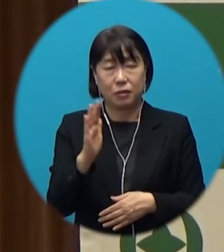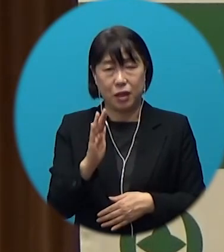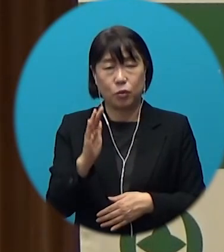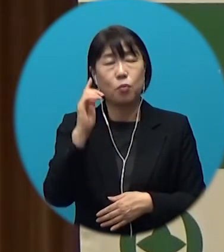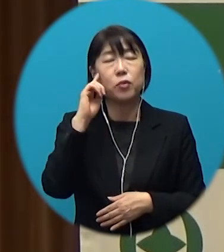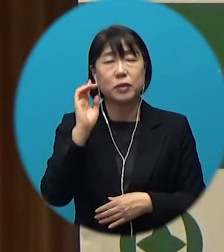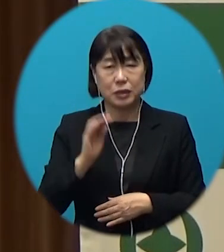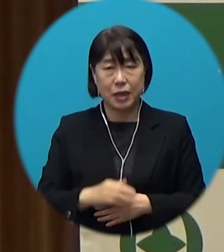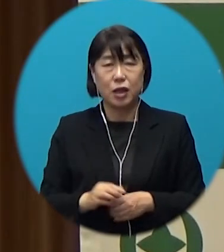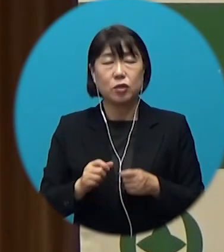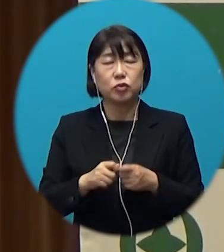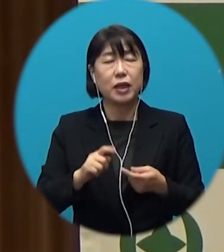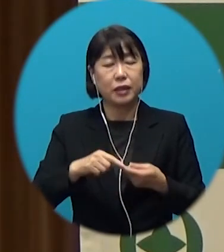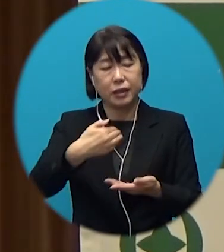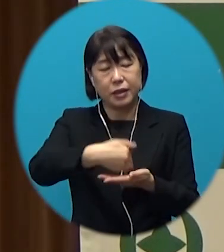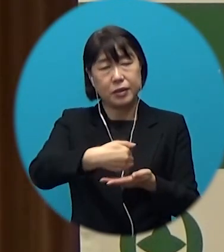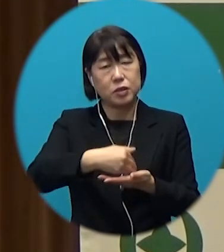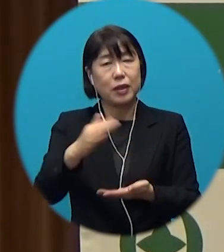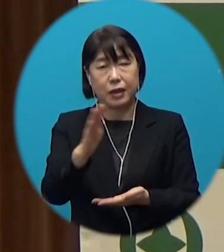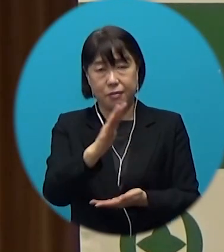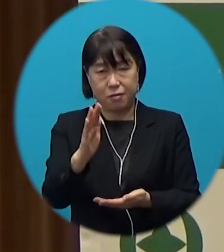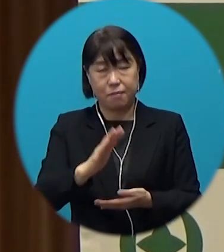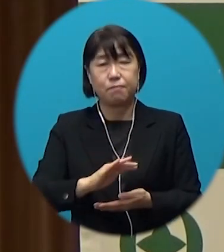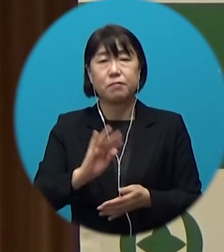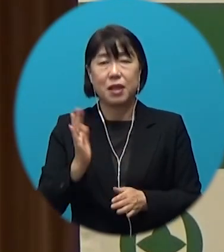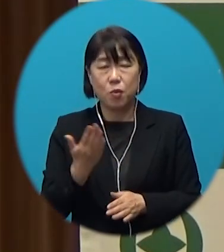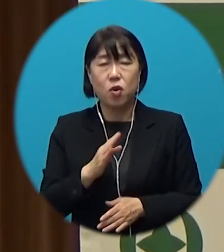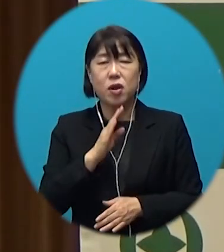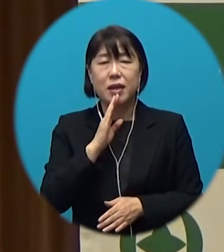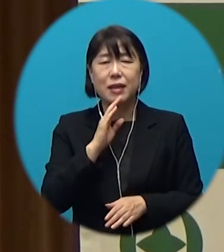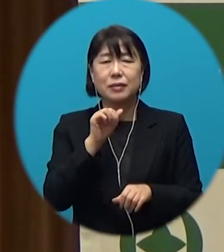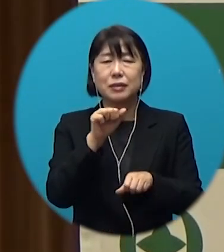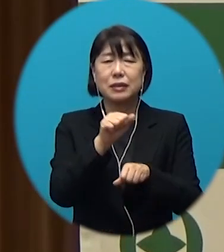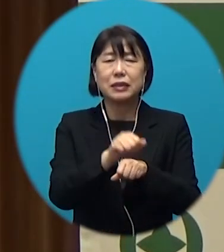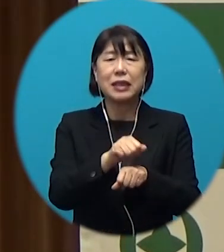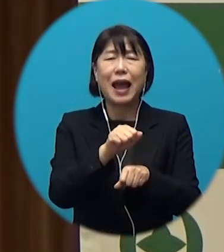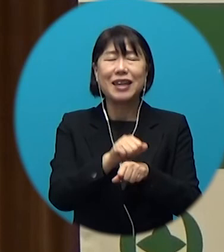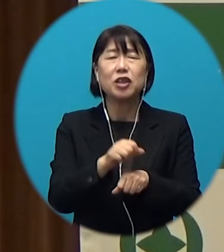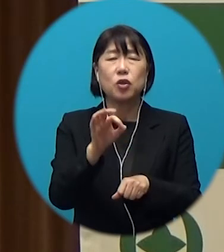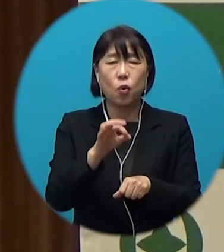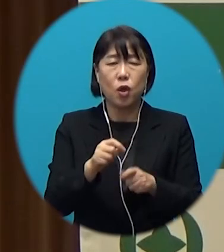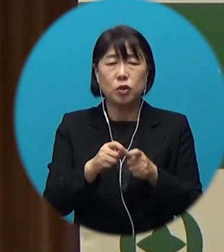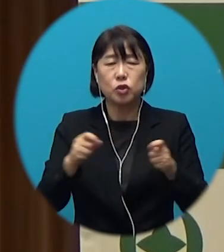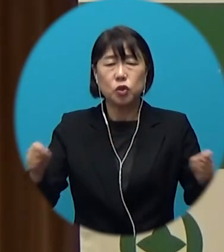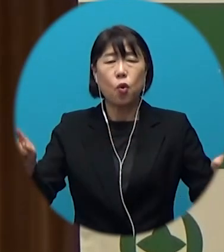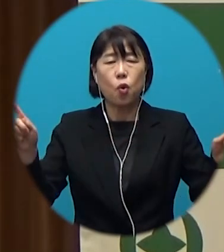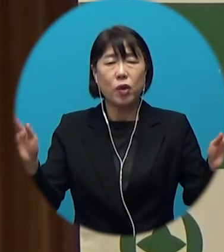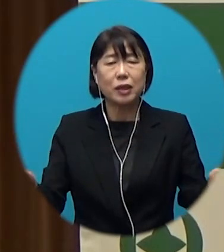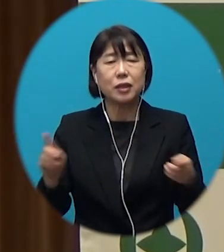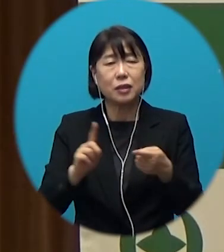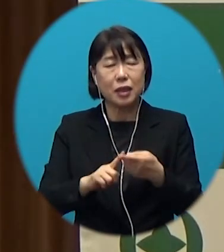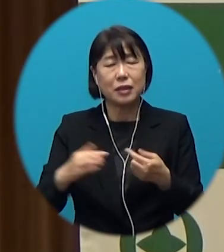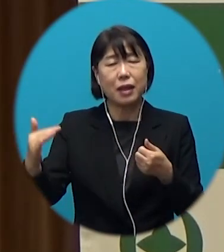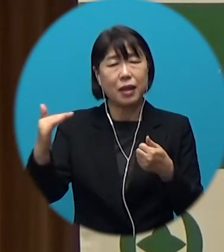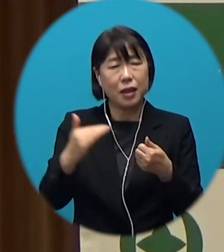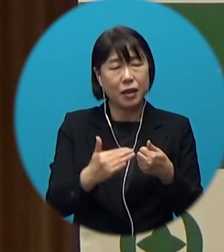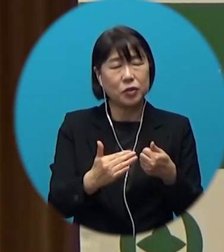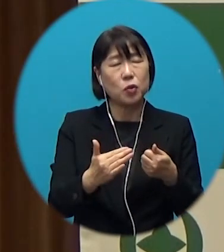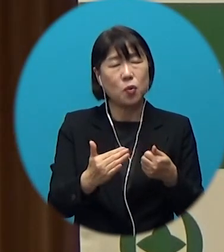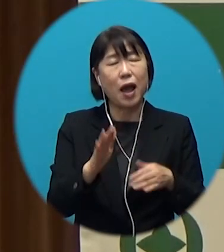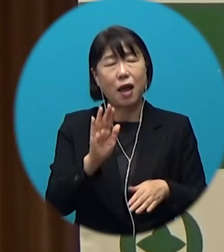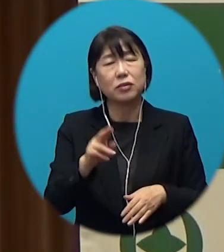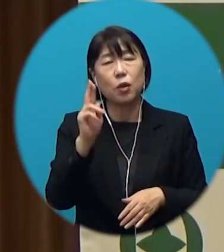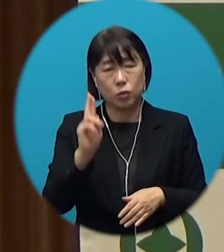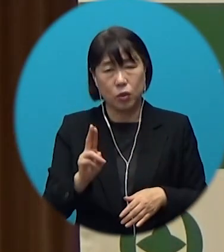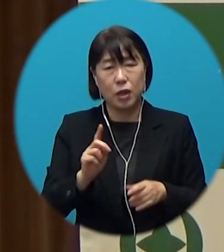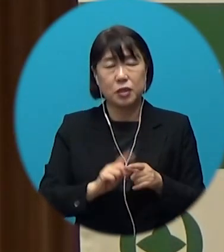体的なお話はなかったんですけども、まあ、原材料とかですね、そういったものに対する長期的な影響は避けられないんじゃないかと。特にあの千葉市内